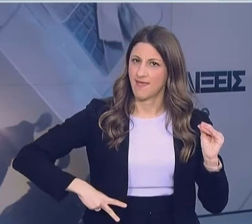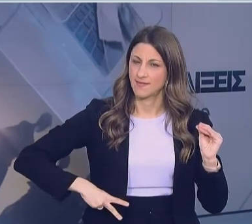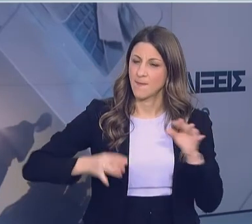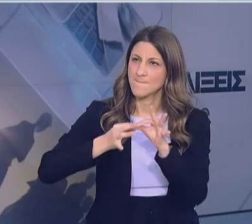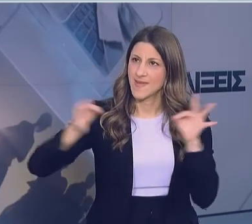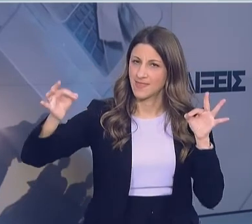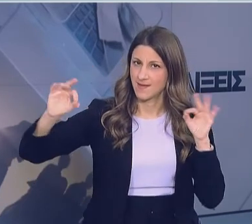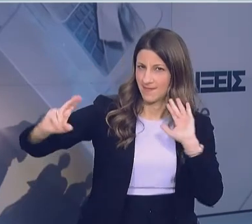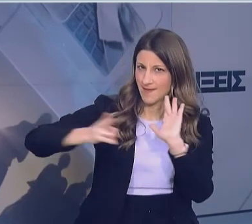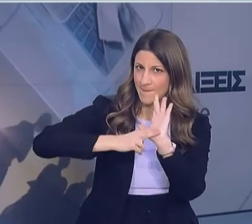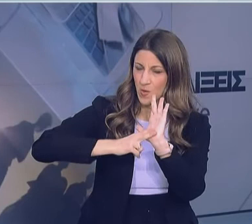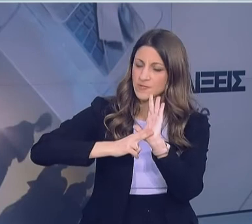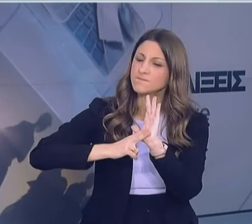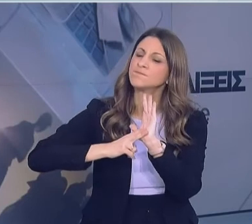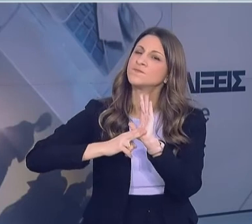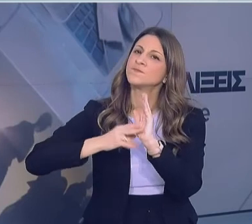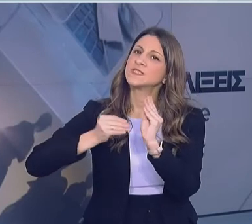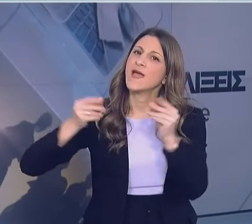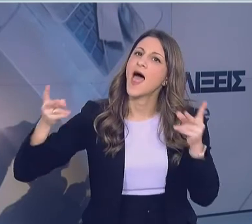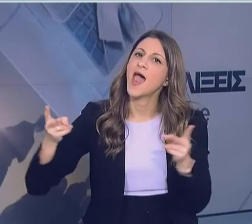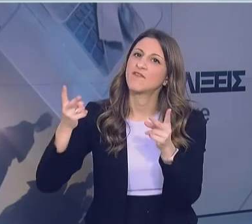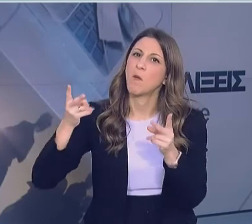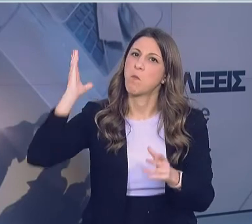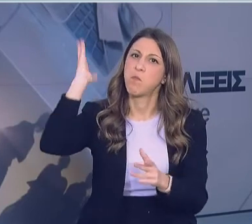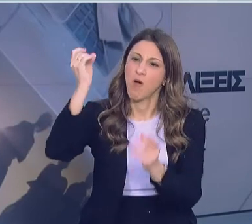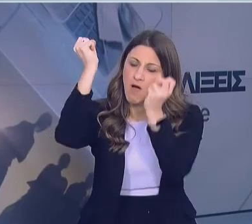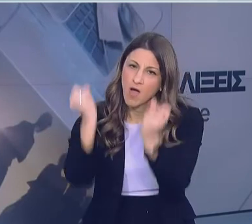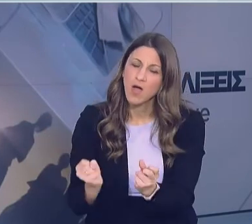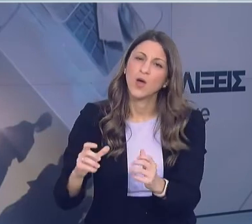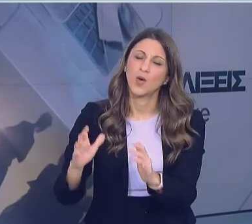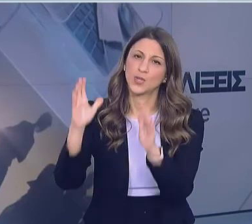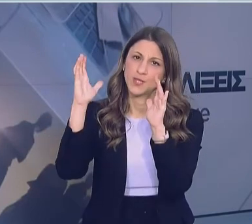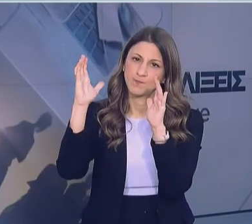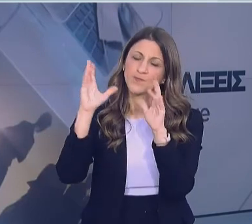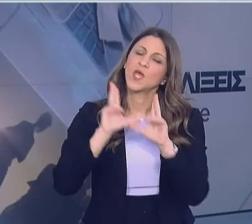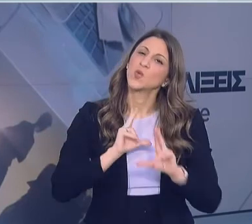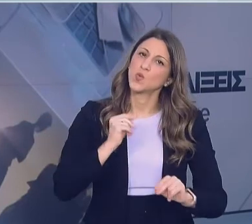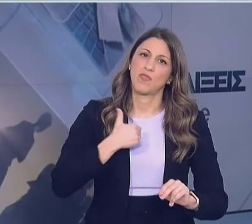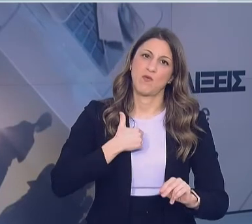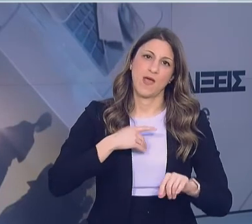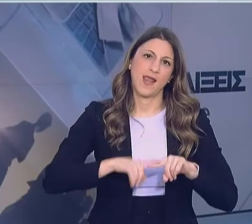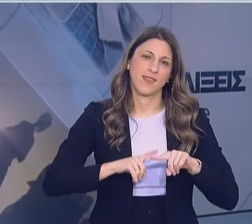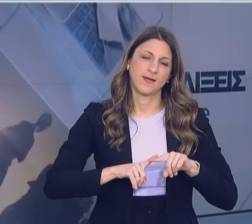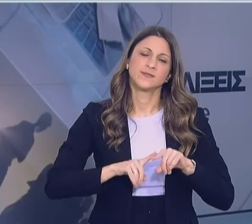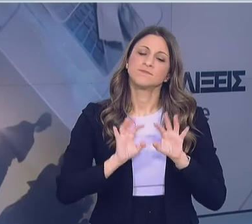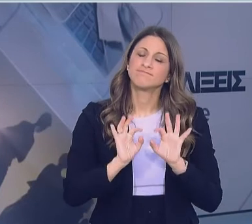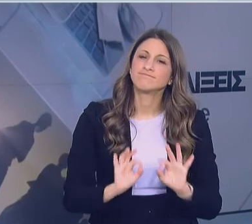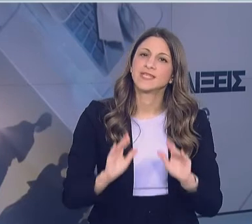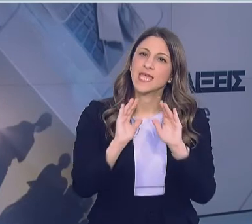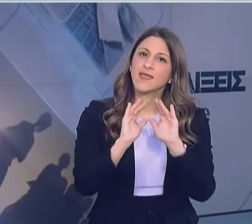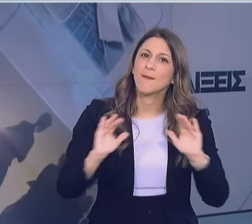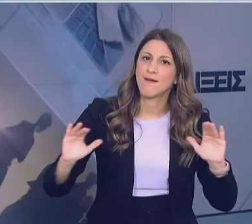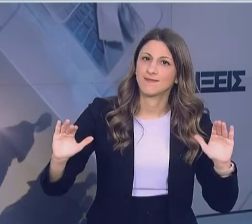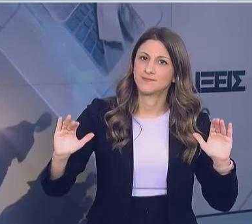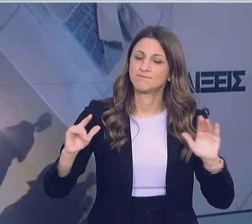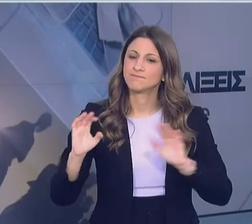Θεωρώ ότι και εμείς πρέπει σιγά σιγά να σκεφτούμε ότι αυτή η διαδικασία θα είναι σταδιακή, ήσυχη και